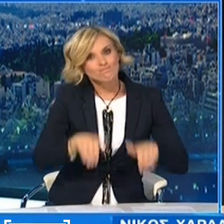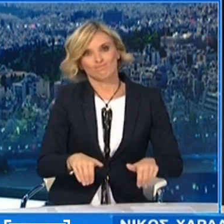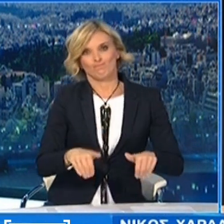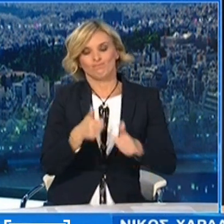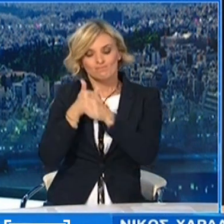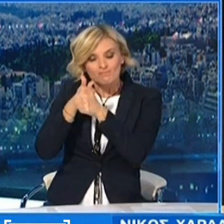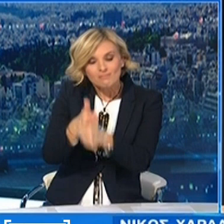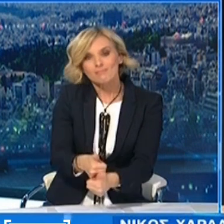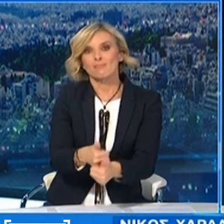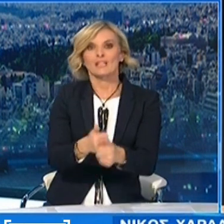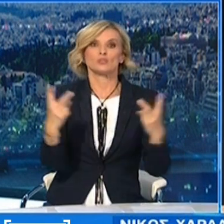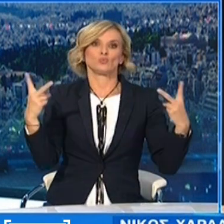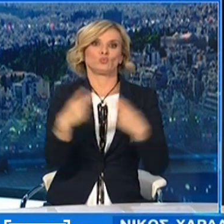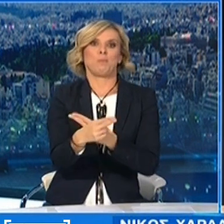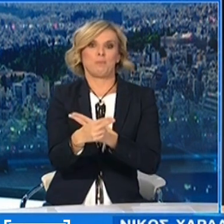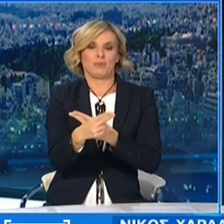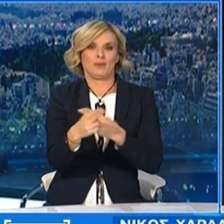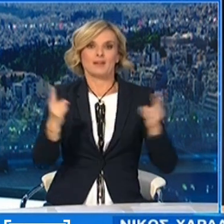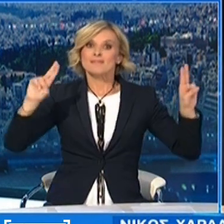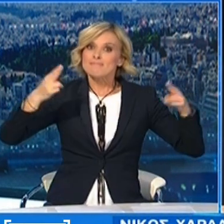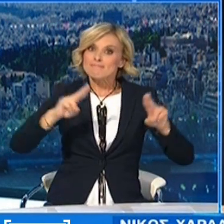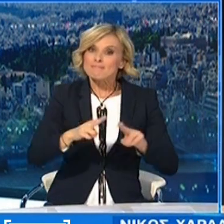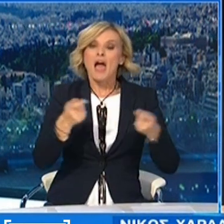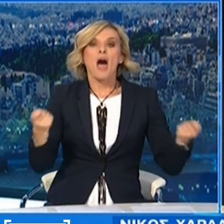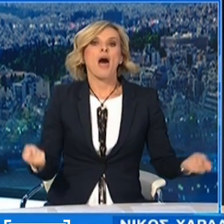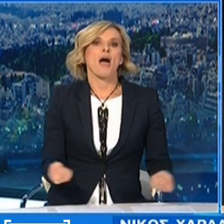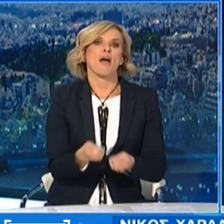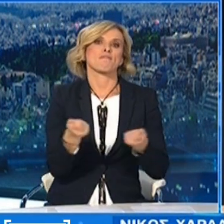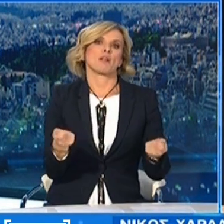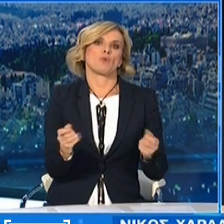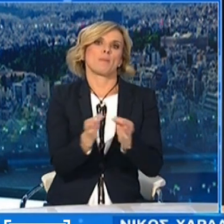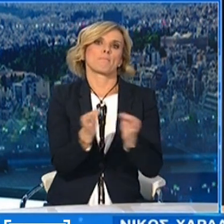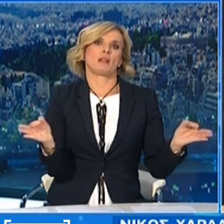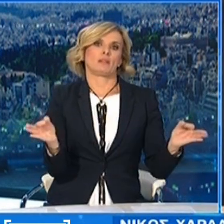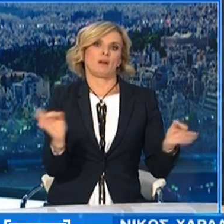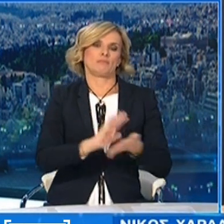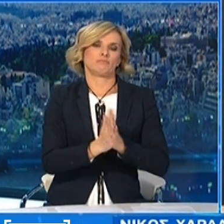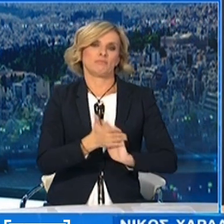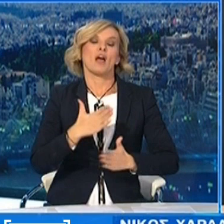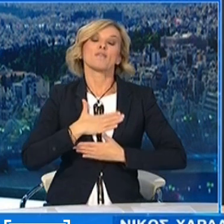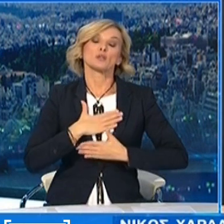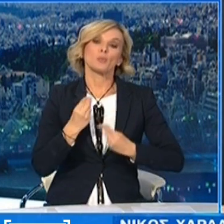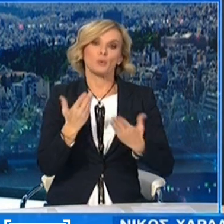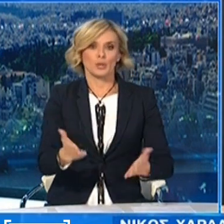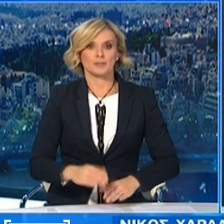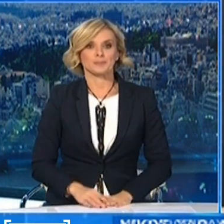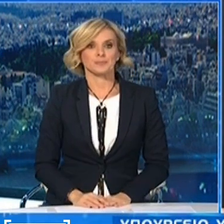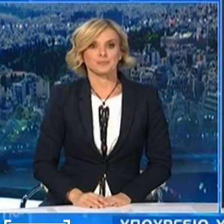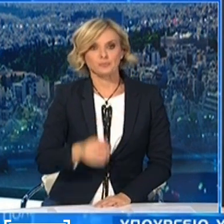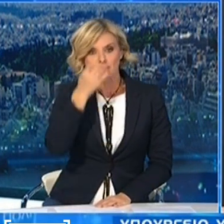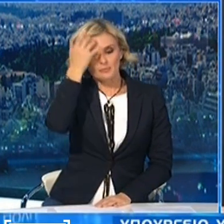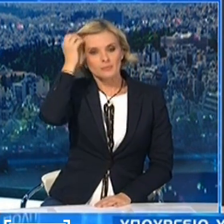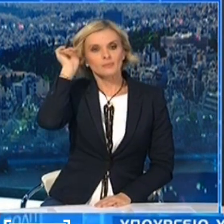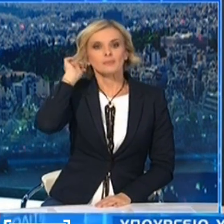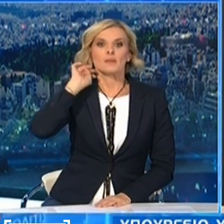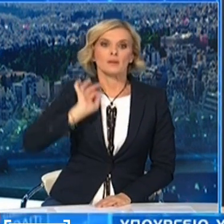που πρέπει για να σταματήσουμε την πανδημία. Ας εφαρμόσουμε τα μέτρα. Σας ευχαριστώ. Ευχαριστούμε, κύριε Υπουργέ. Να